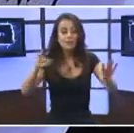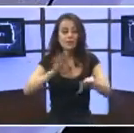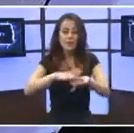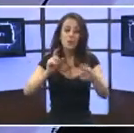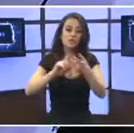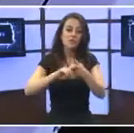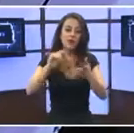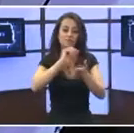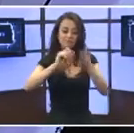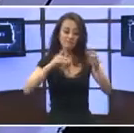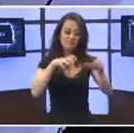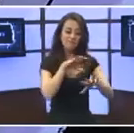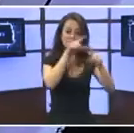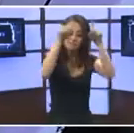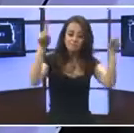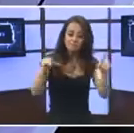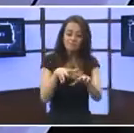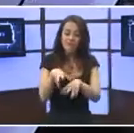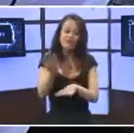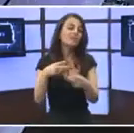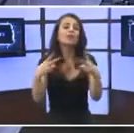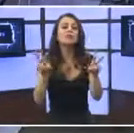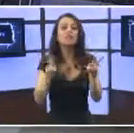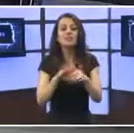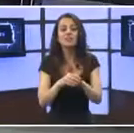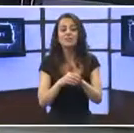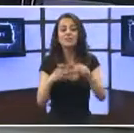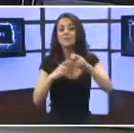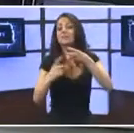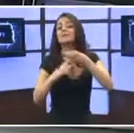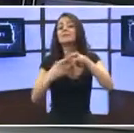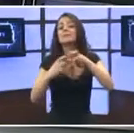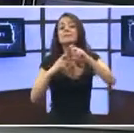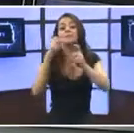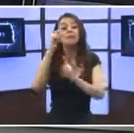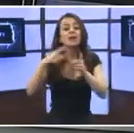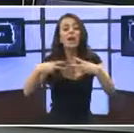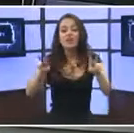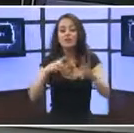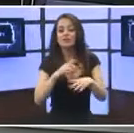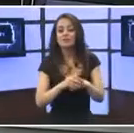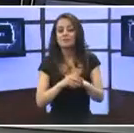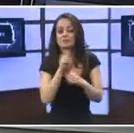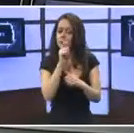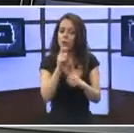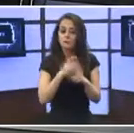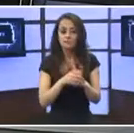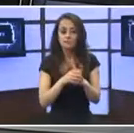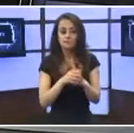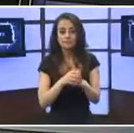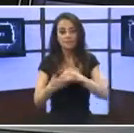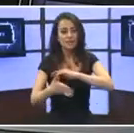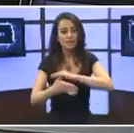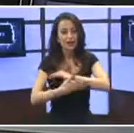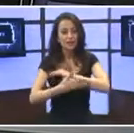açacağız. Bekliyoruz. Öyleymiş. Şimdi ben geleceğiz. Alıyorum başkanım. Söz başkanım. Tamam. Ben sergi de bir açacağız Uğur'a. Ben de bir şey rica ediyorum başkanım. Yardımcılarınızla beraber